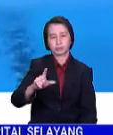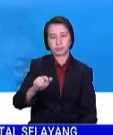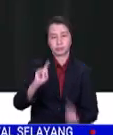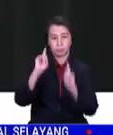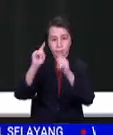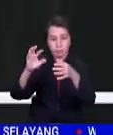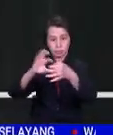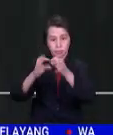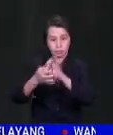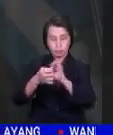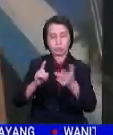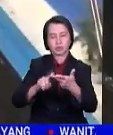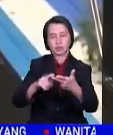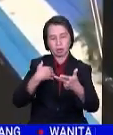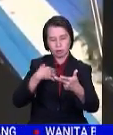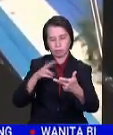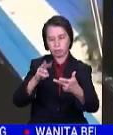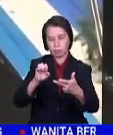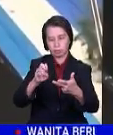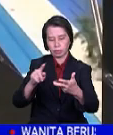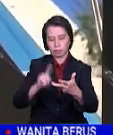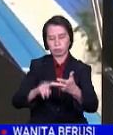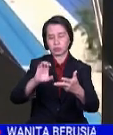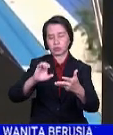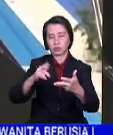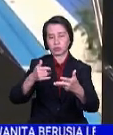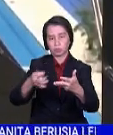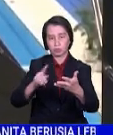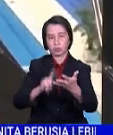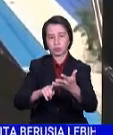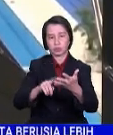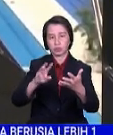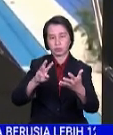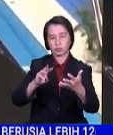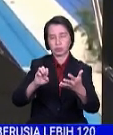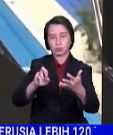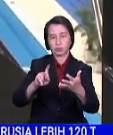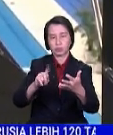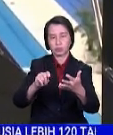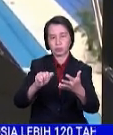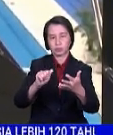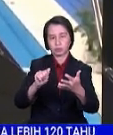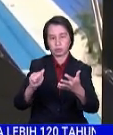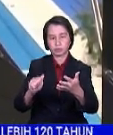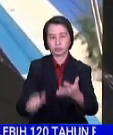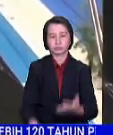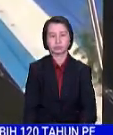turut dibarisi Wendy Ng Yan Yee, Cheong Jun Hung dan Nur Dabita Sabri.